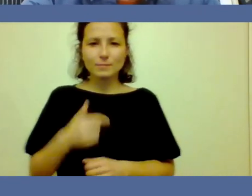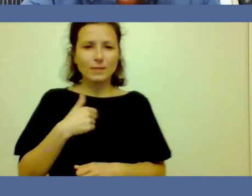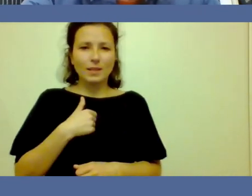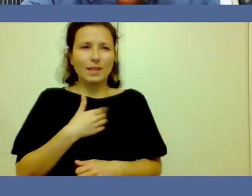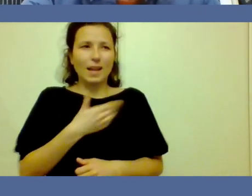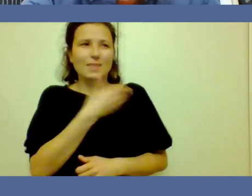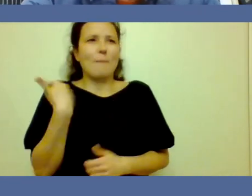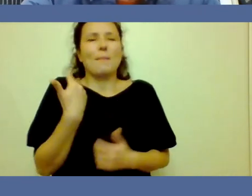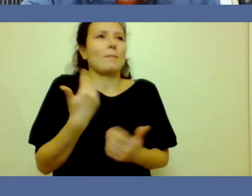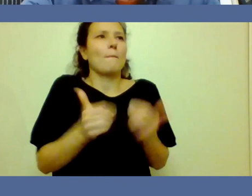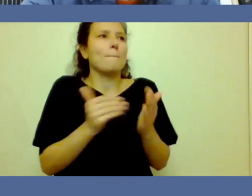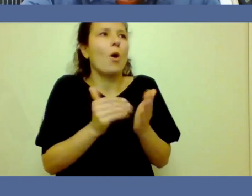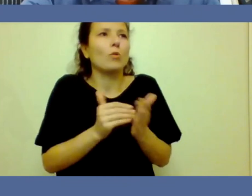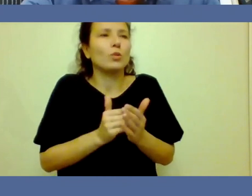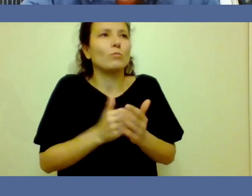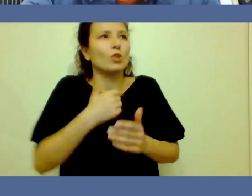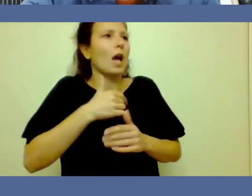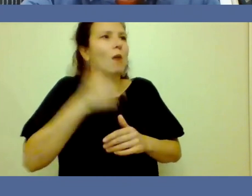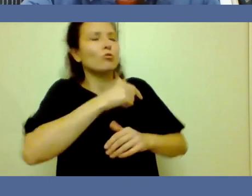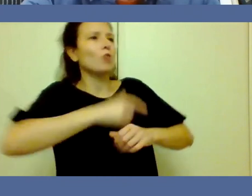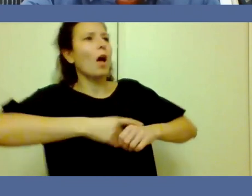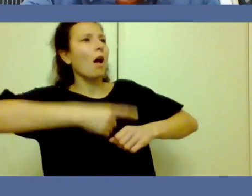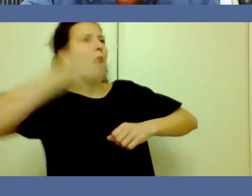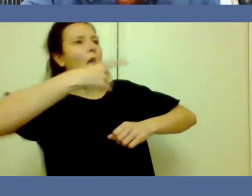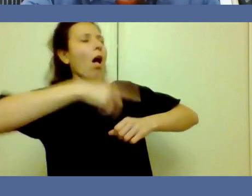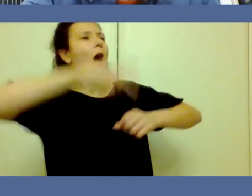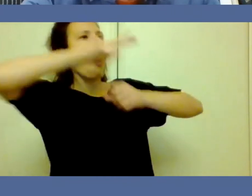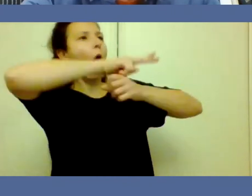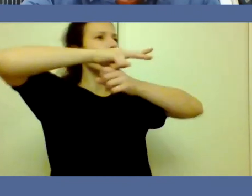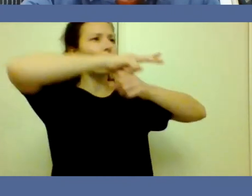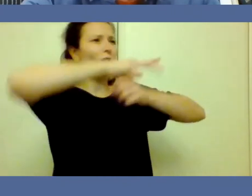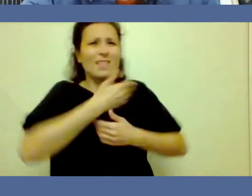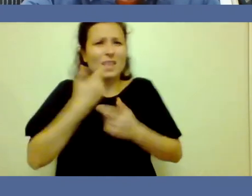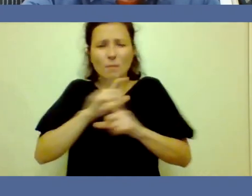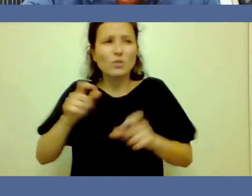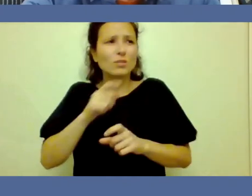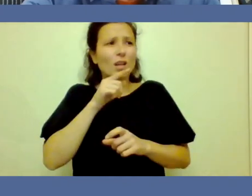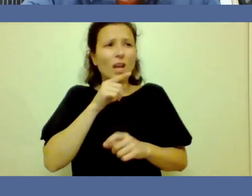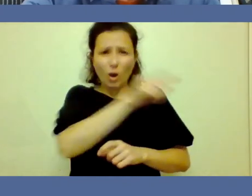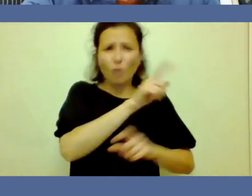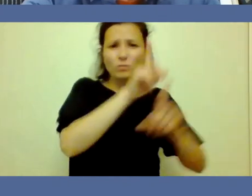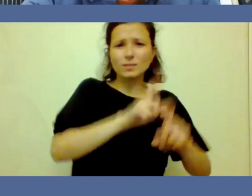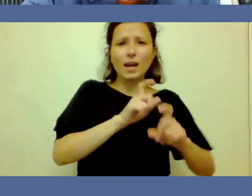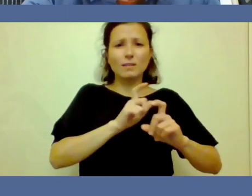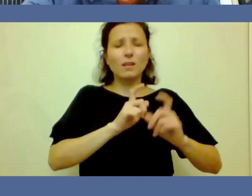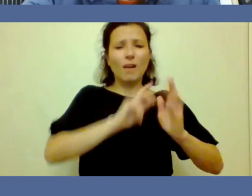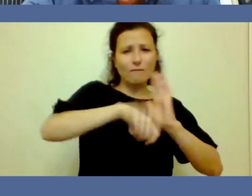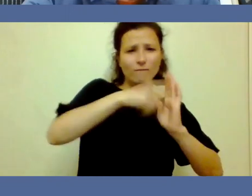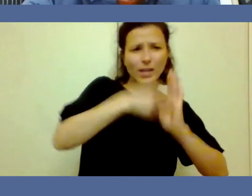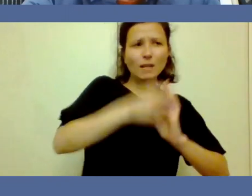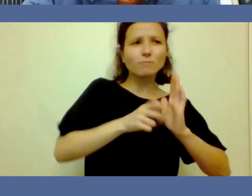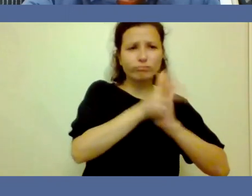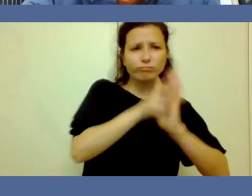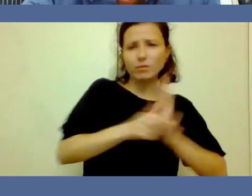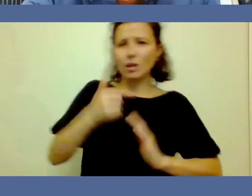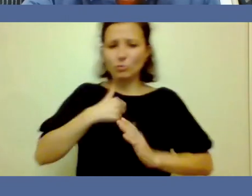imperialistycznych, żeby być jakimś tyranem i żeby ich kontrolować. Ja nie mam na to czasu. Ja w tym czasie, kiedy oni zabrali się za tą robotę, napisałam dwie książki.